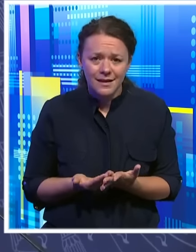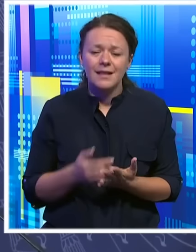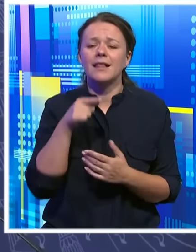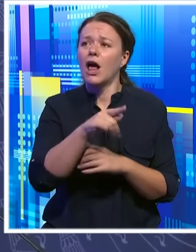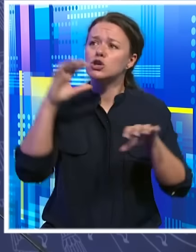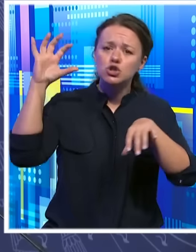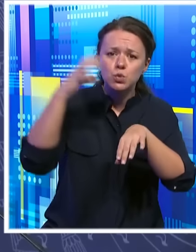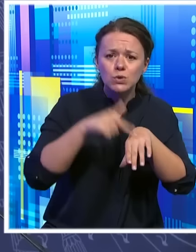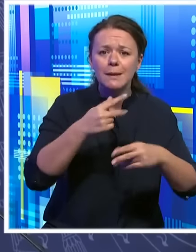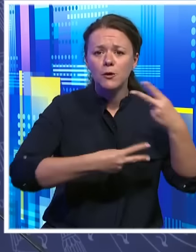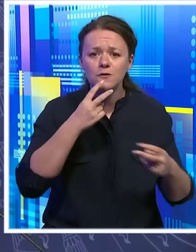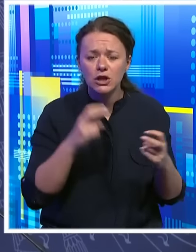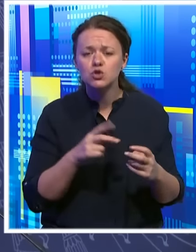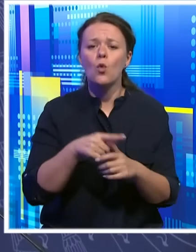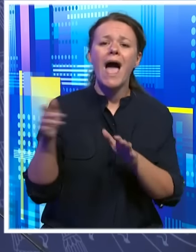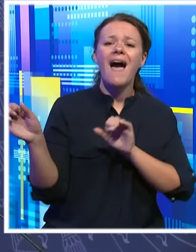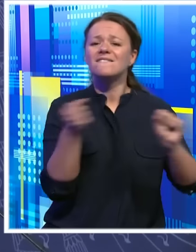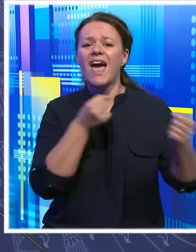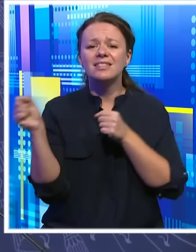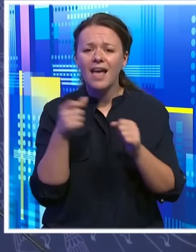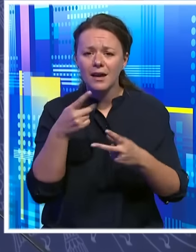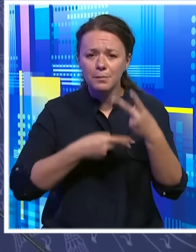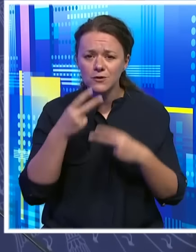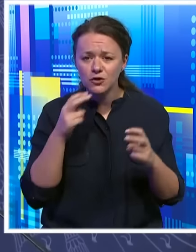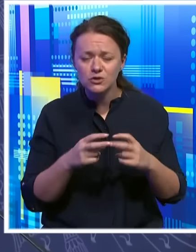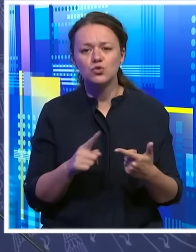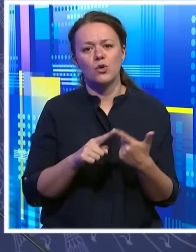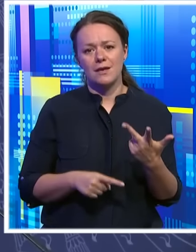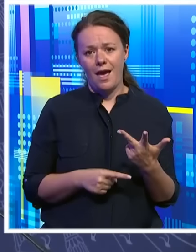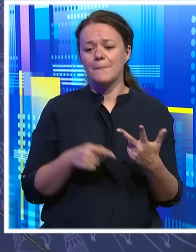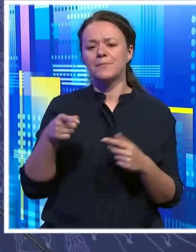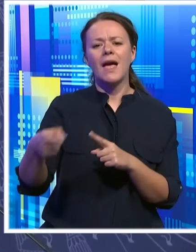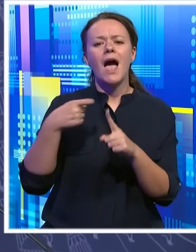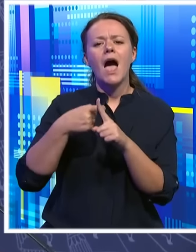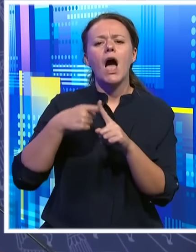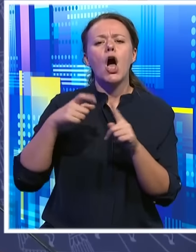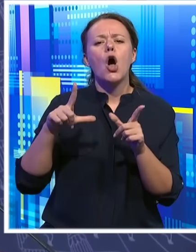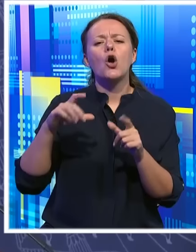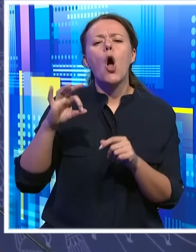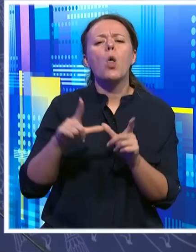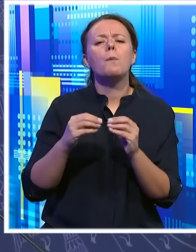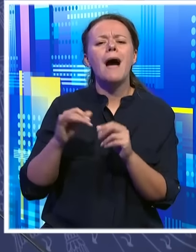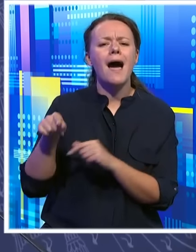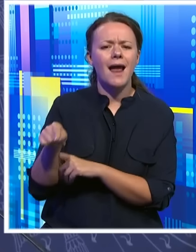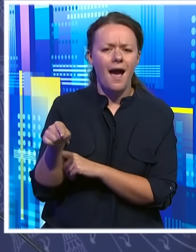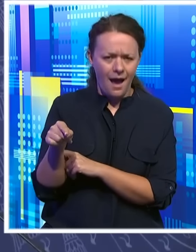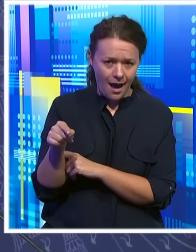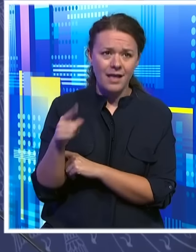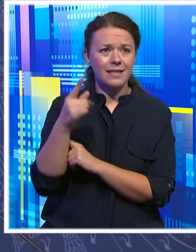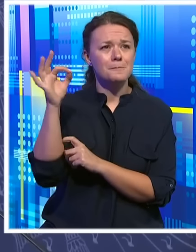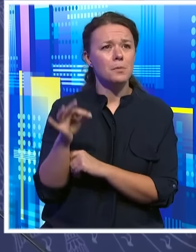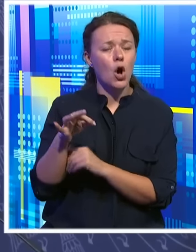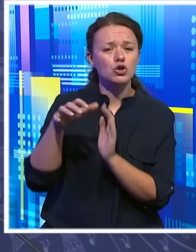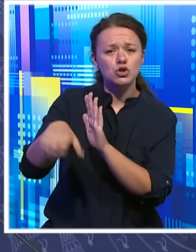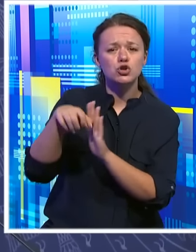i sa svima. Ono što je problem, to je da Kolubara, iako će reći da je 1%, ako se ne varam, Dubravka više uglja iskopano